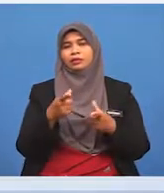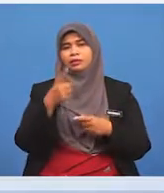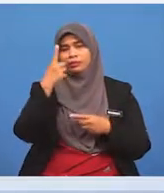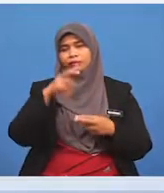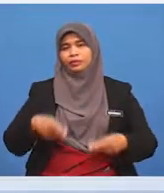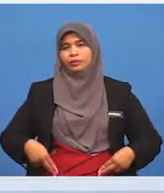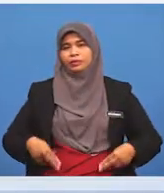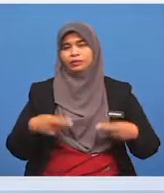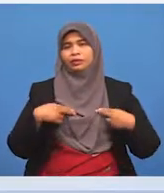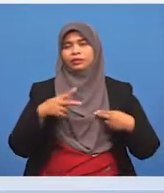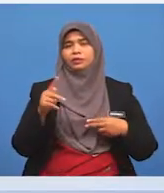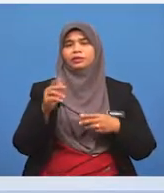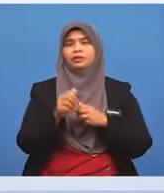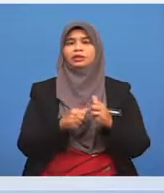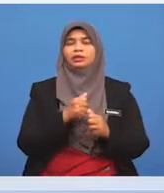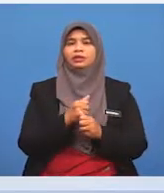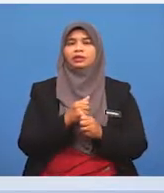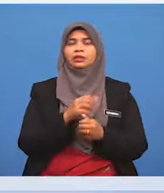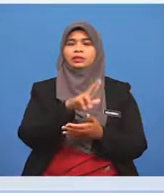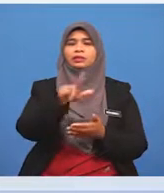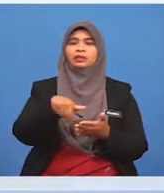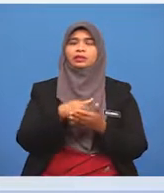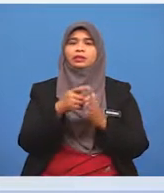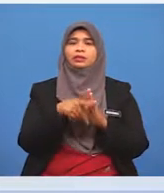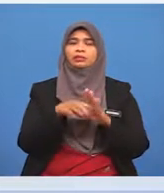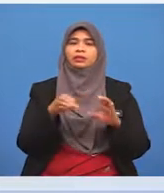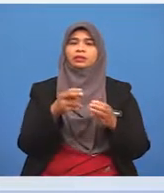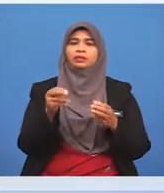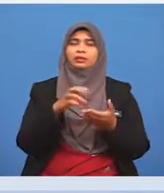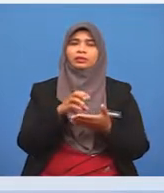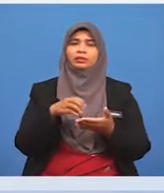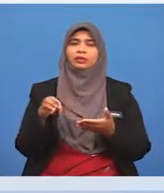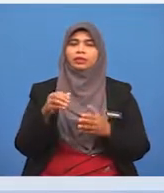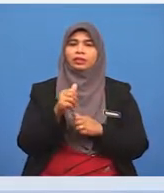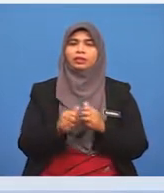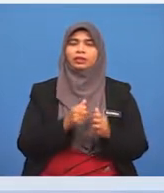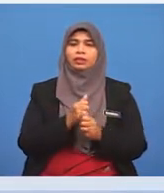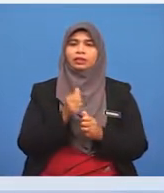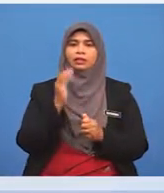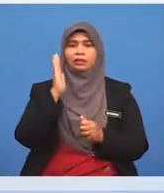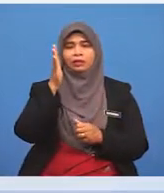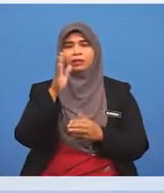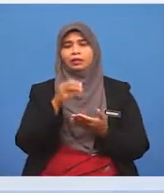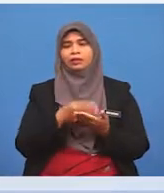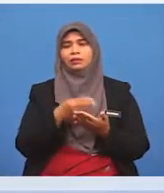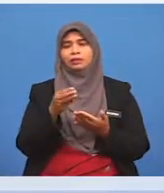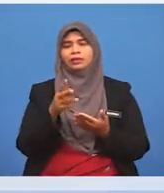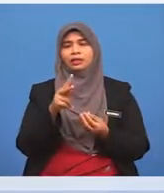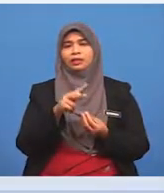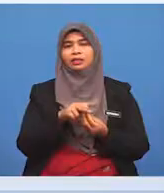akan memberi kesan kepada habitat lain. Di sinilah manusia perlu mengambil pengajaran.